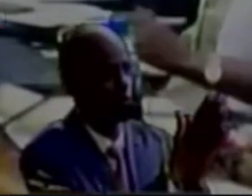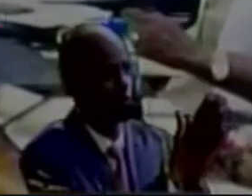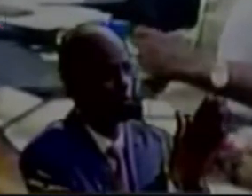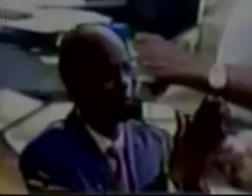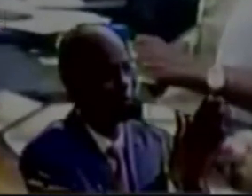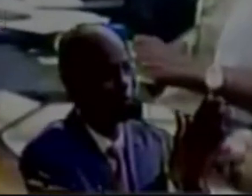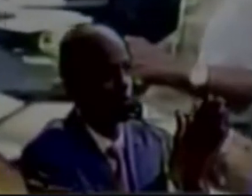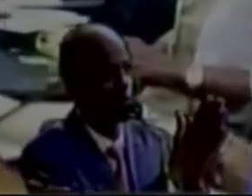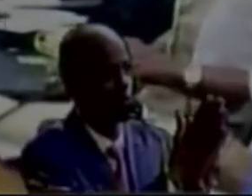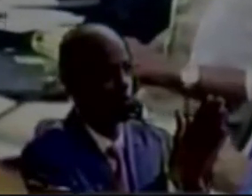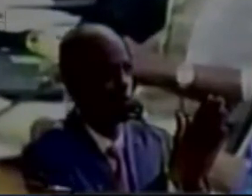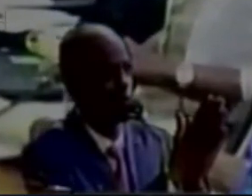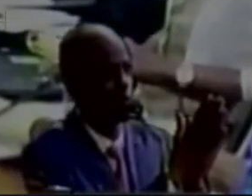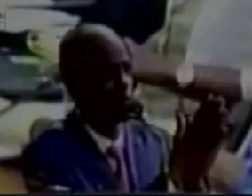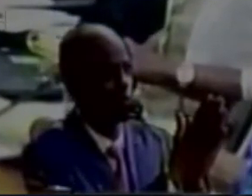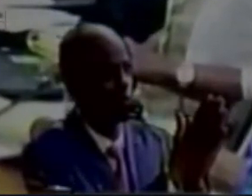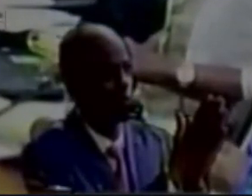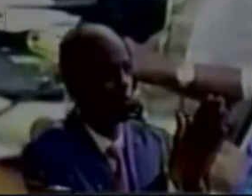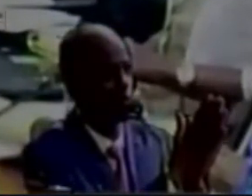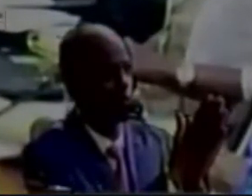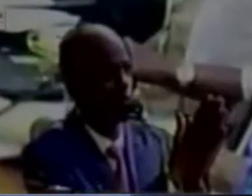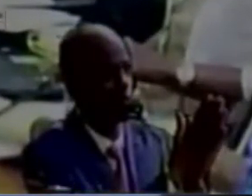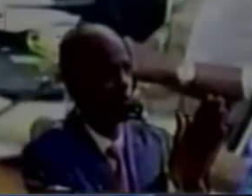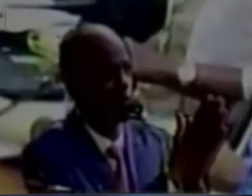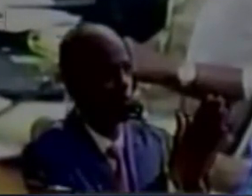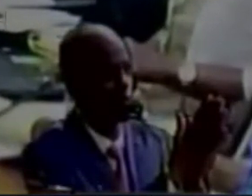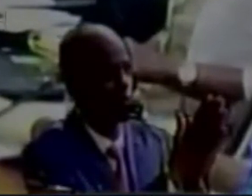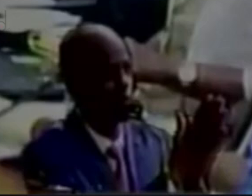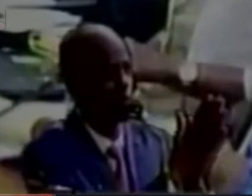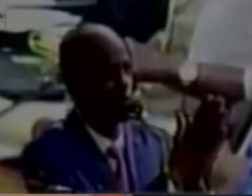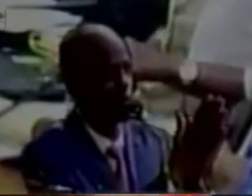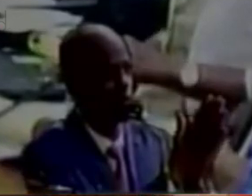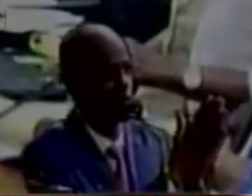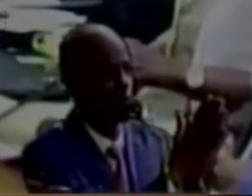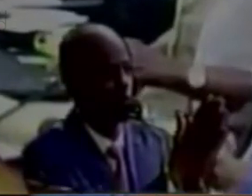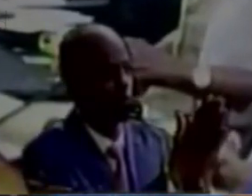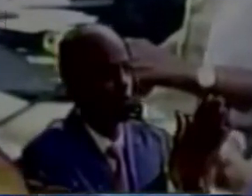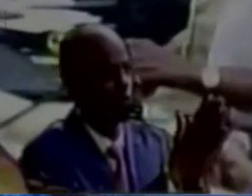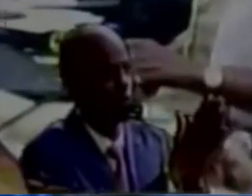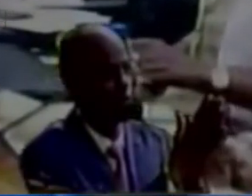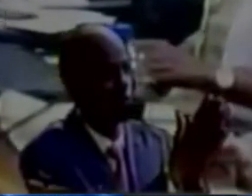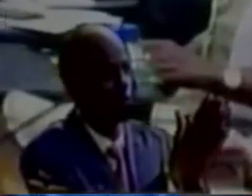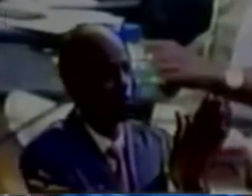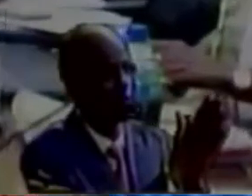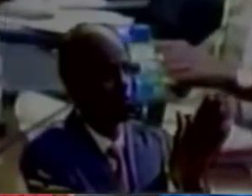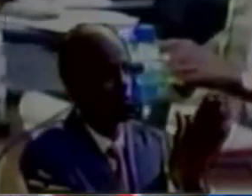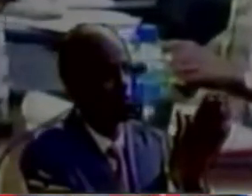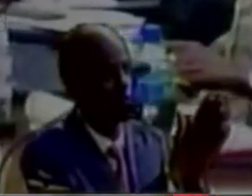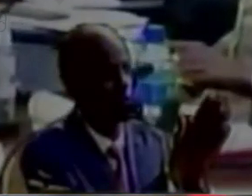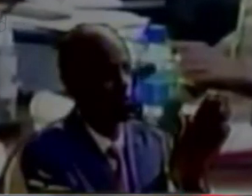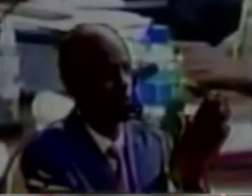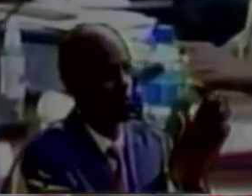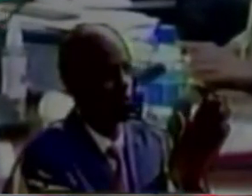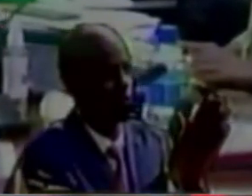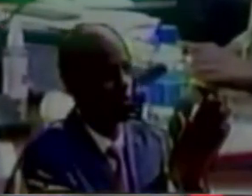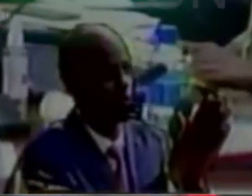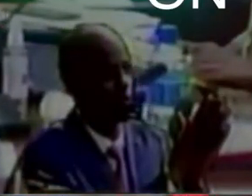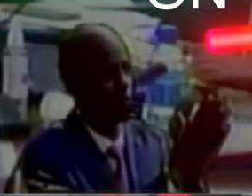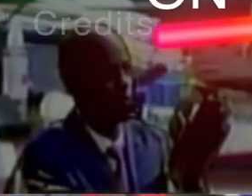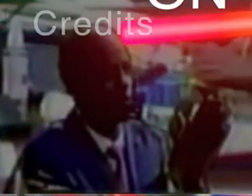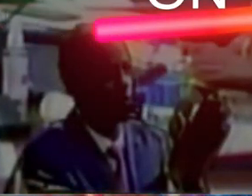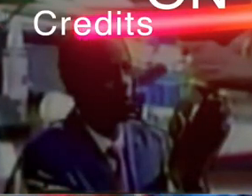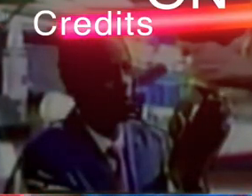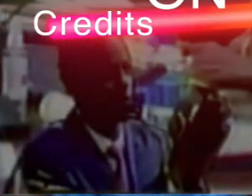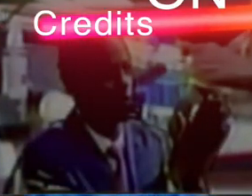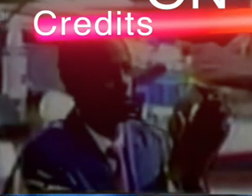secteur de l'eau, de l'éducation, de la santé, nous pourrions intervenir. Nous, notre objectif, et je dois en discuter avec le ministre